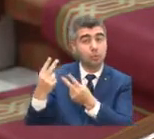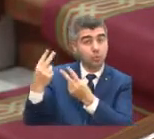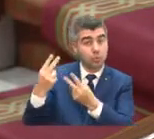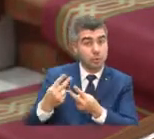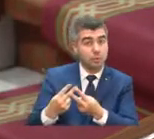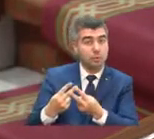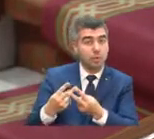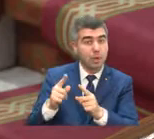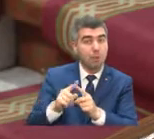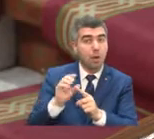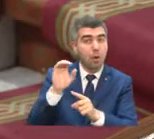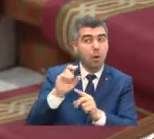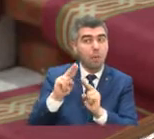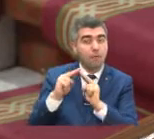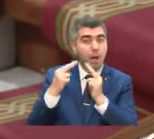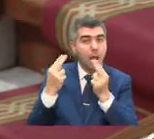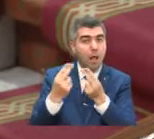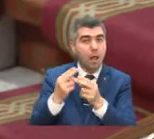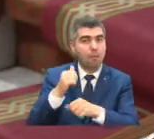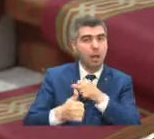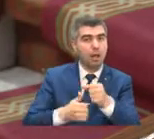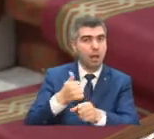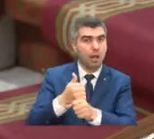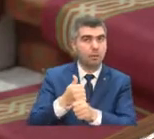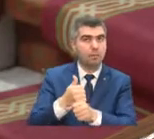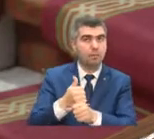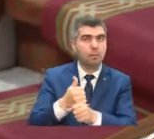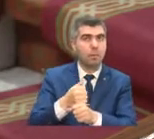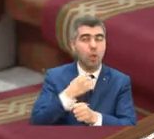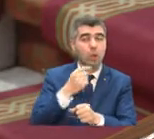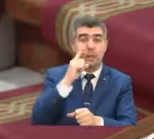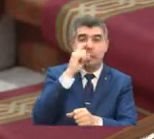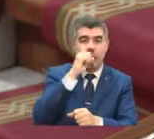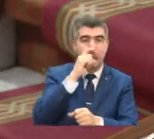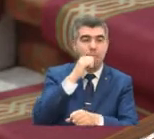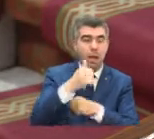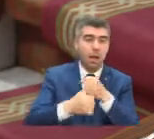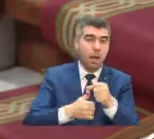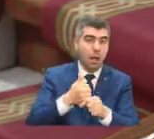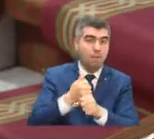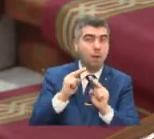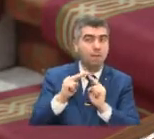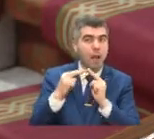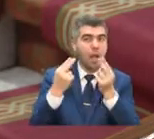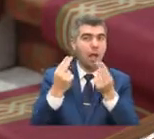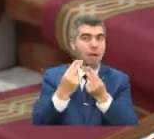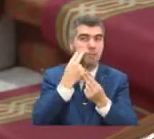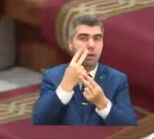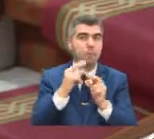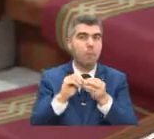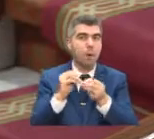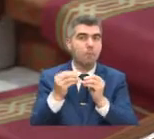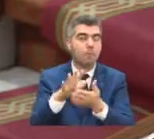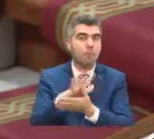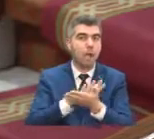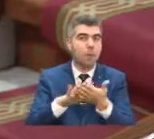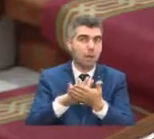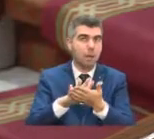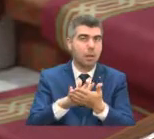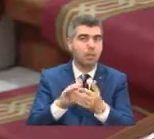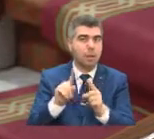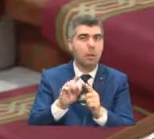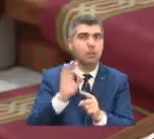الأجنبية في المغرب في هذه السنة، وهذه سنة صعيبة جدا دوليا. يعني كنظن أن هذه النتائج